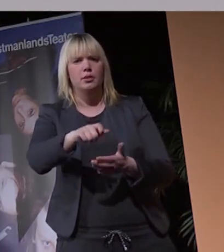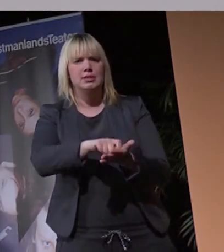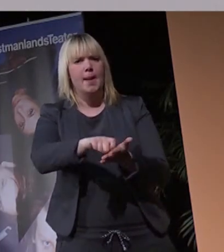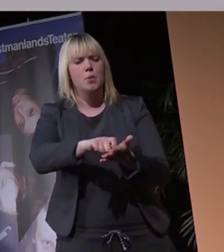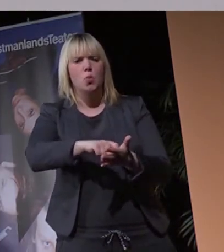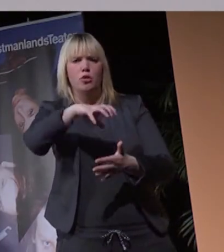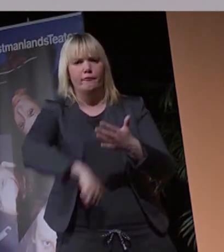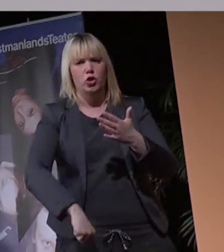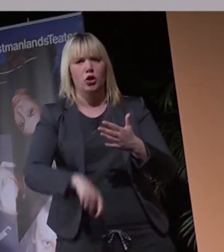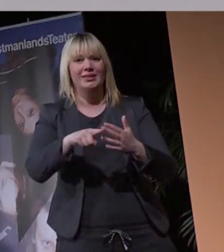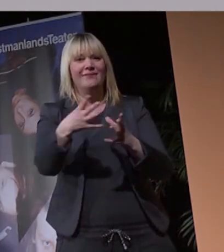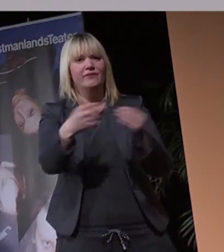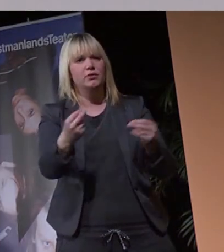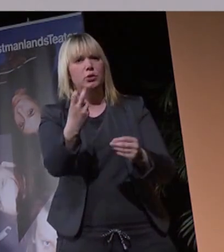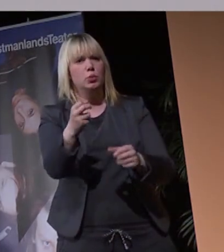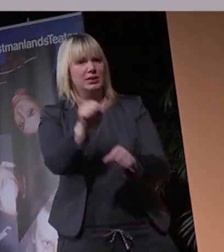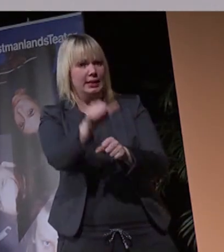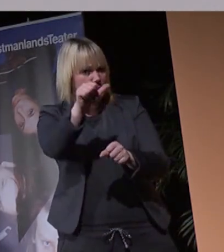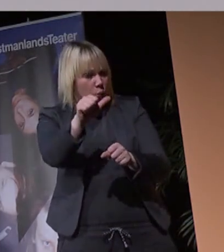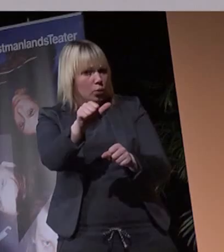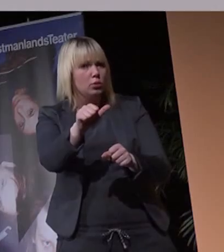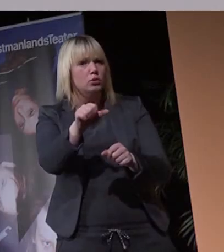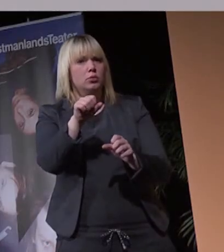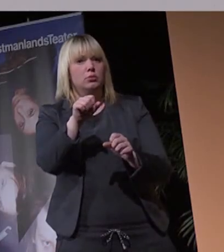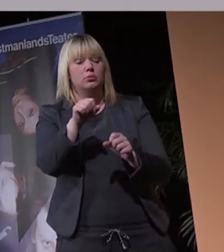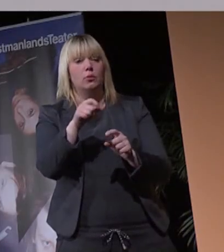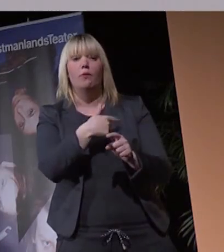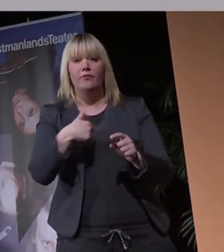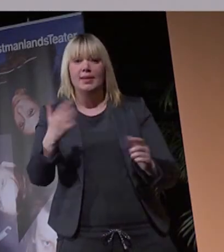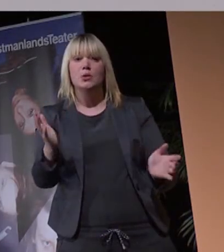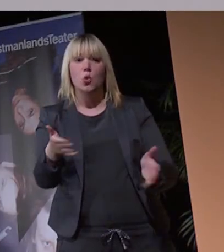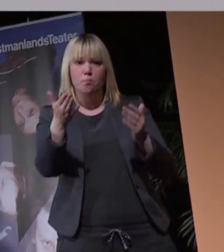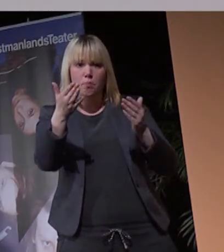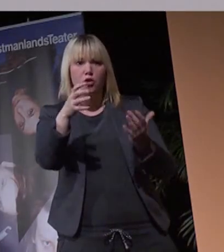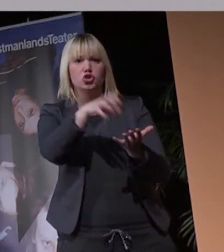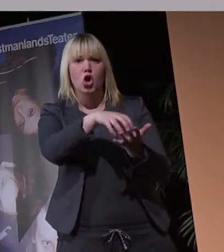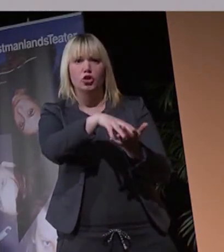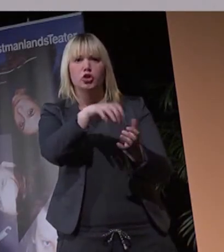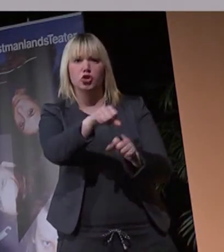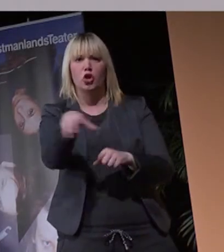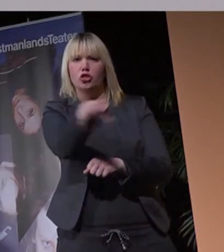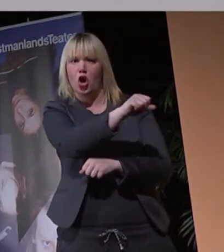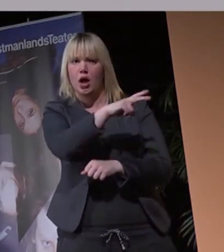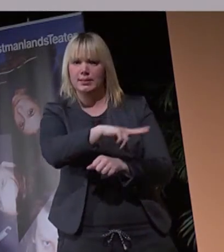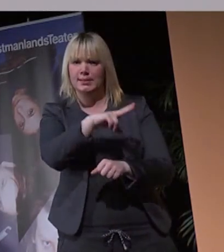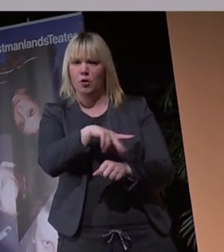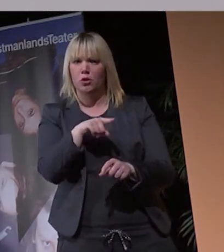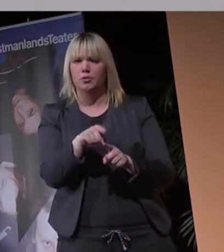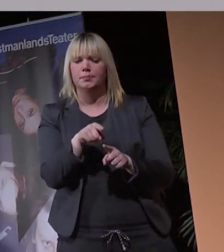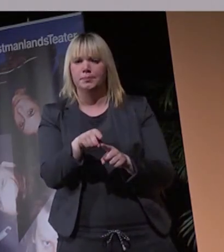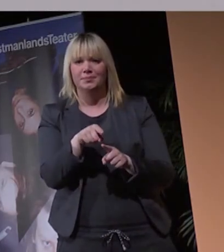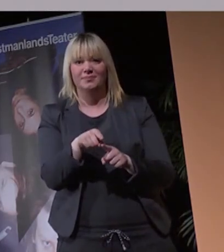Oj. Jag undrar också om det finns, en lust också att ställa några frågor i publiken innan